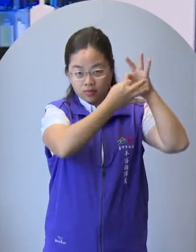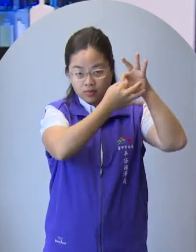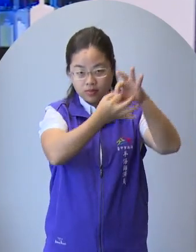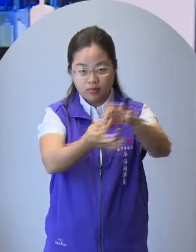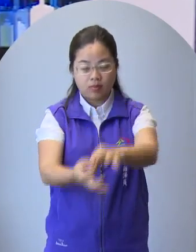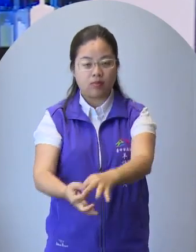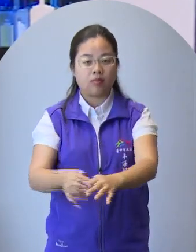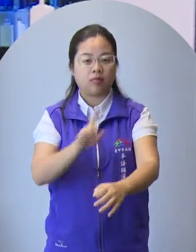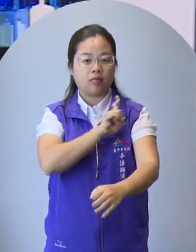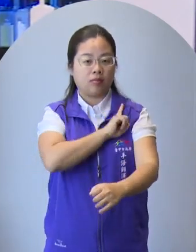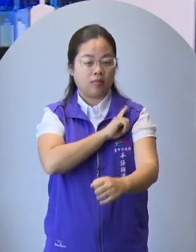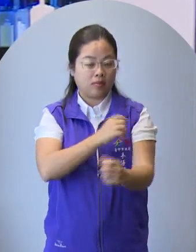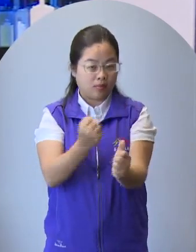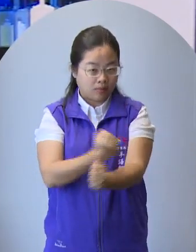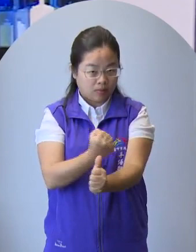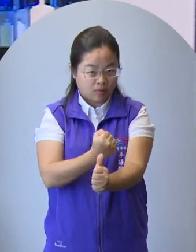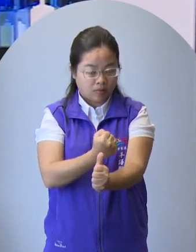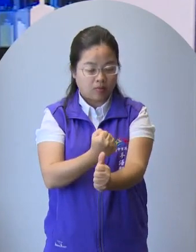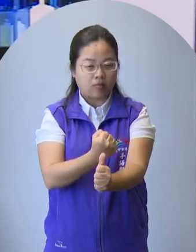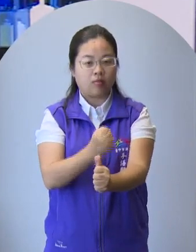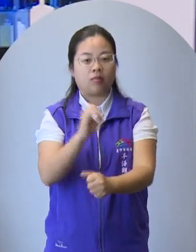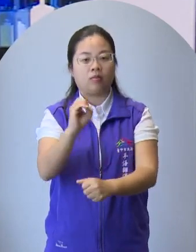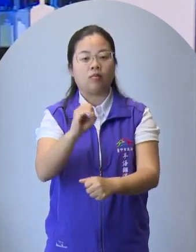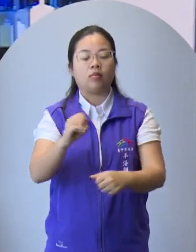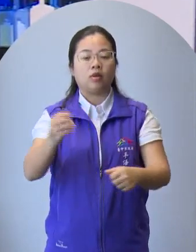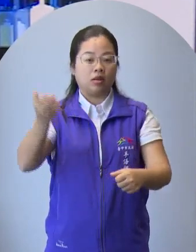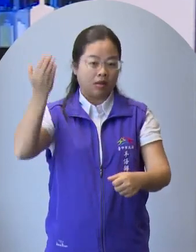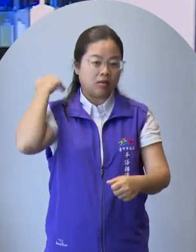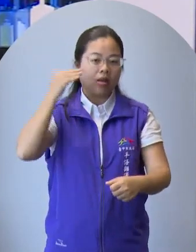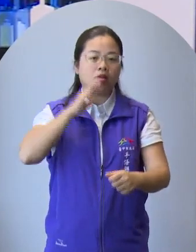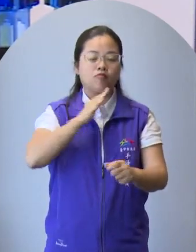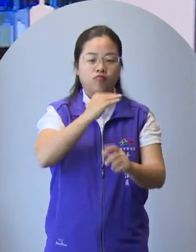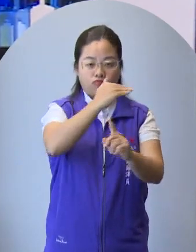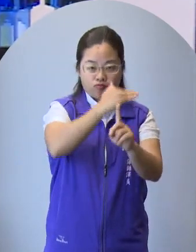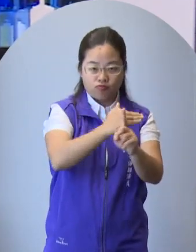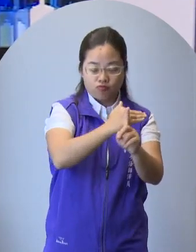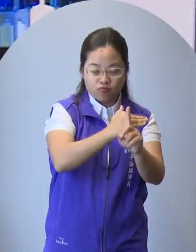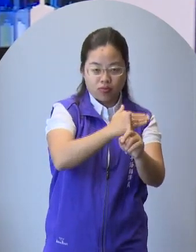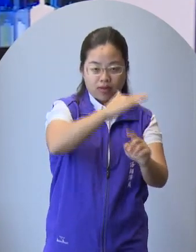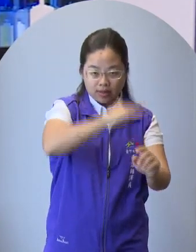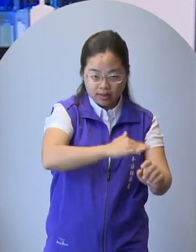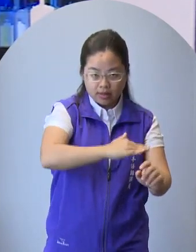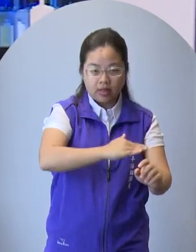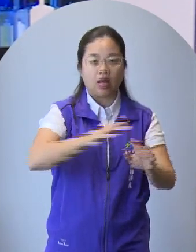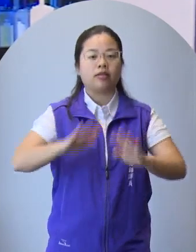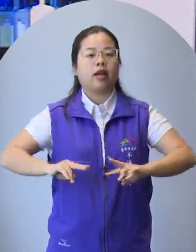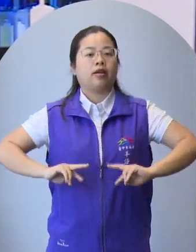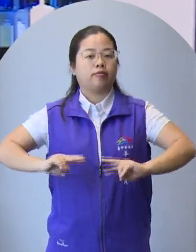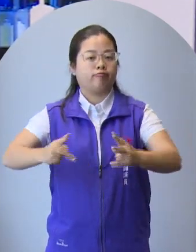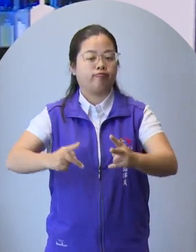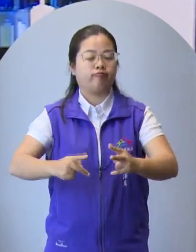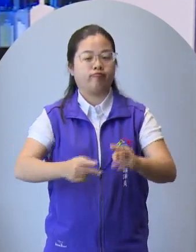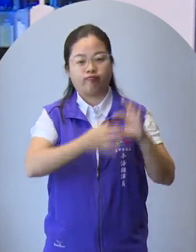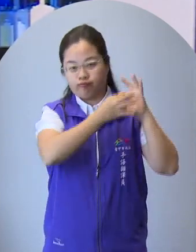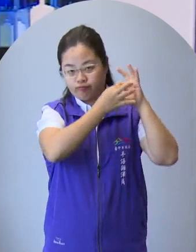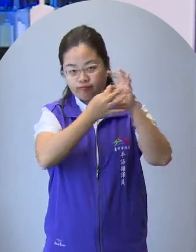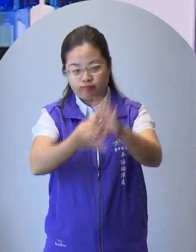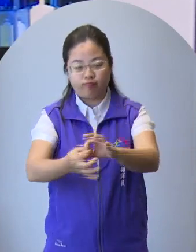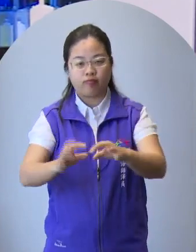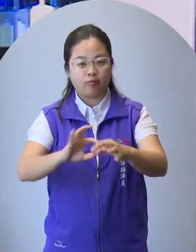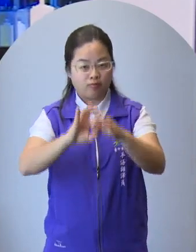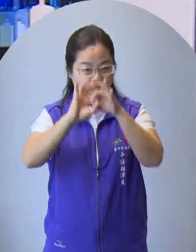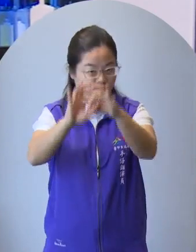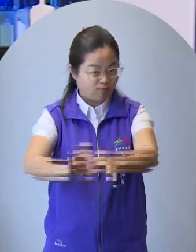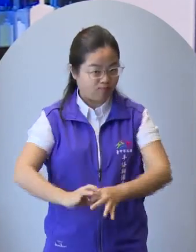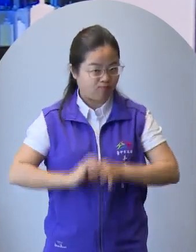零自治条例，它原来是低碳城市啊，那现在要改成永续净零城市，就